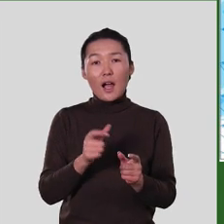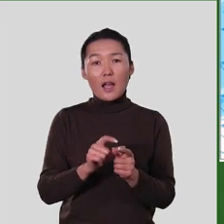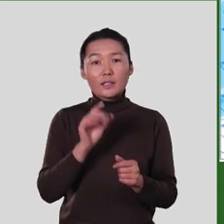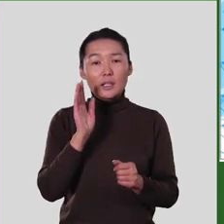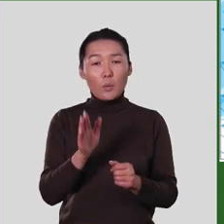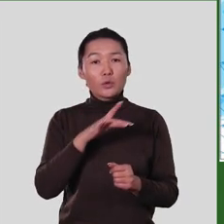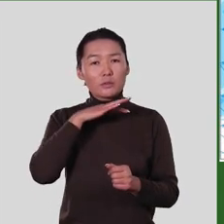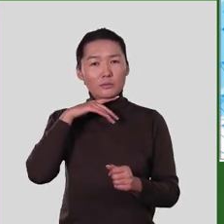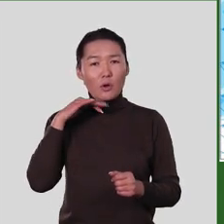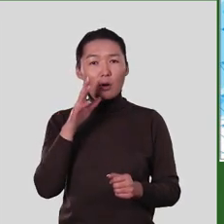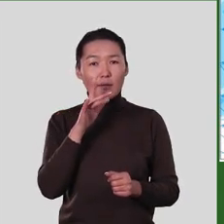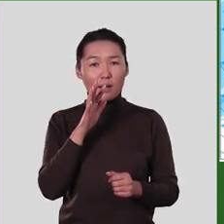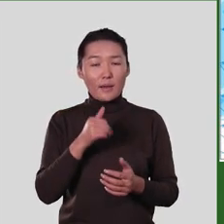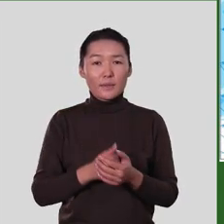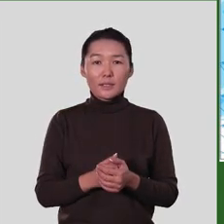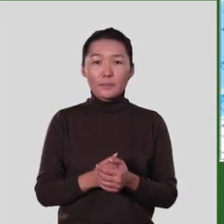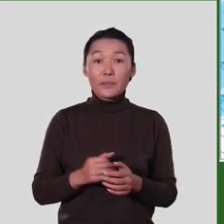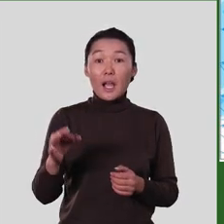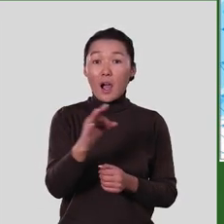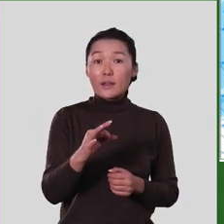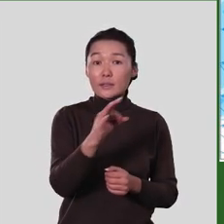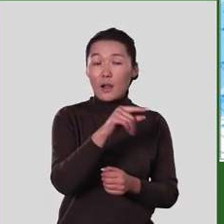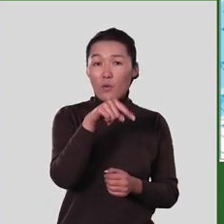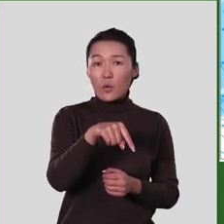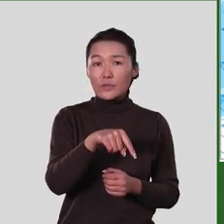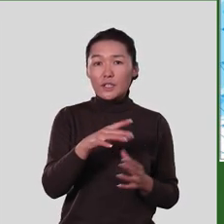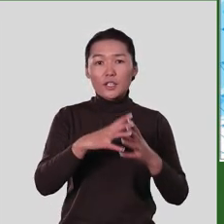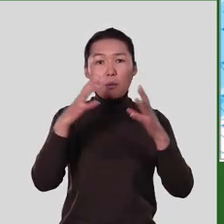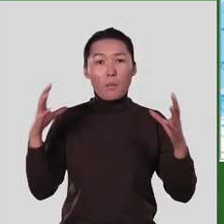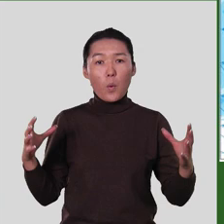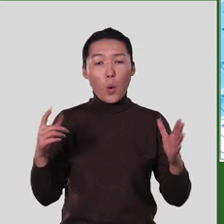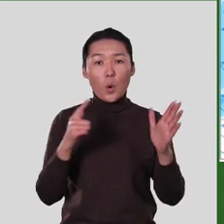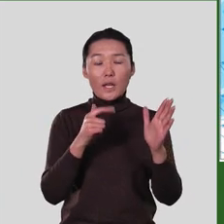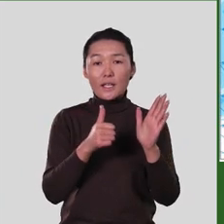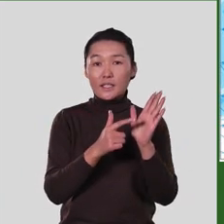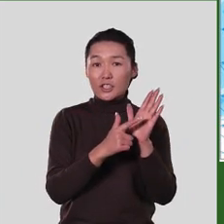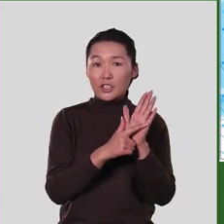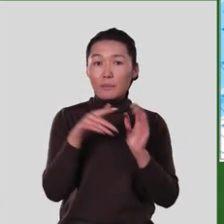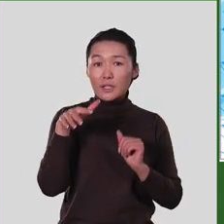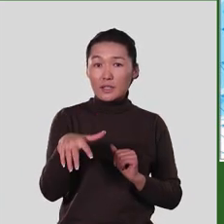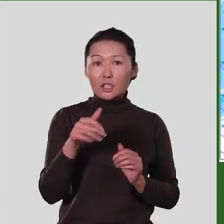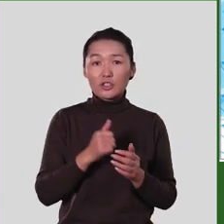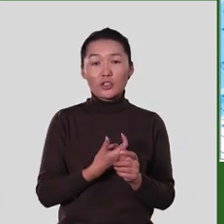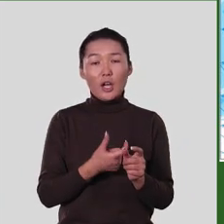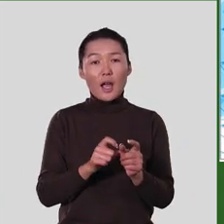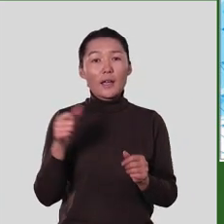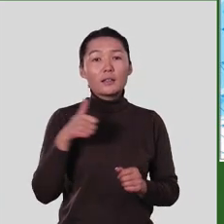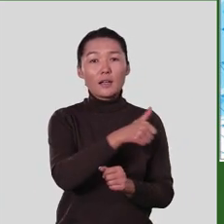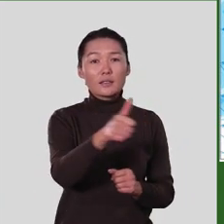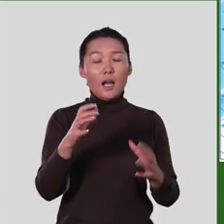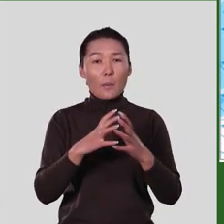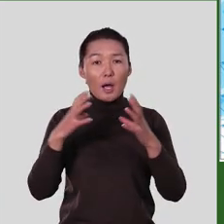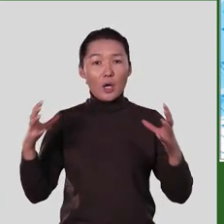слишком много времени. Островов здесь более 7000. Это самое крупное